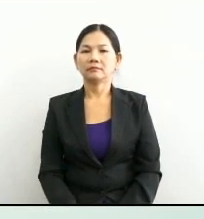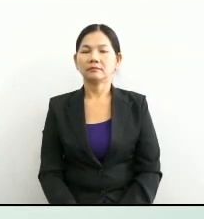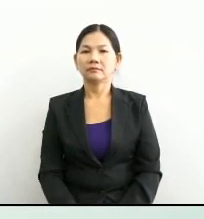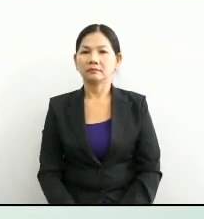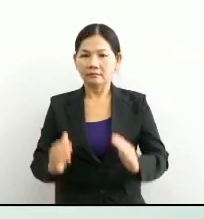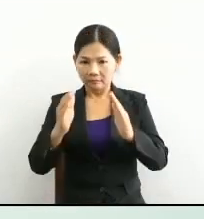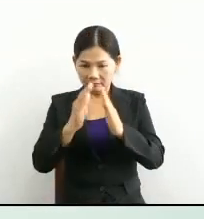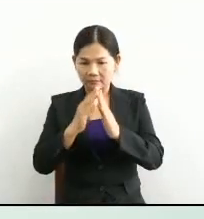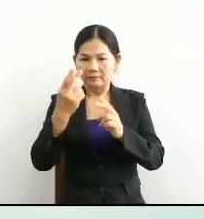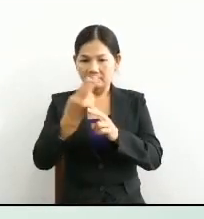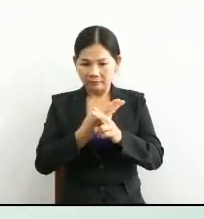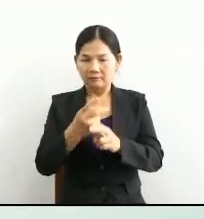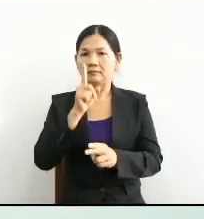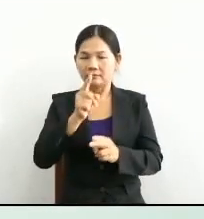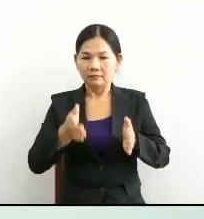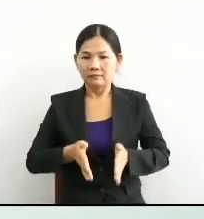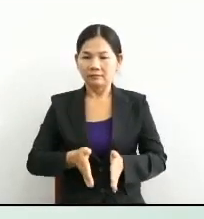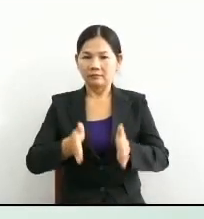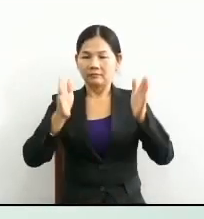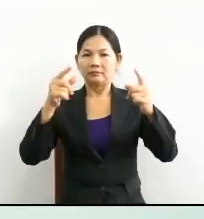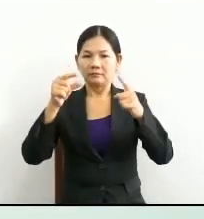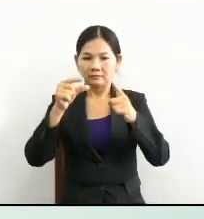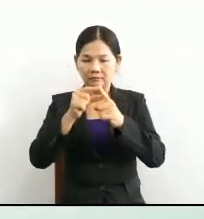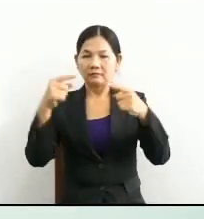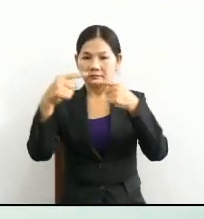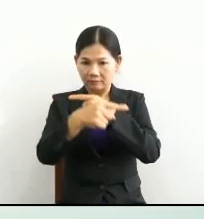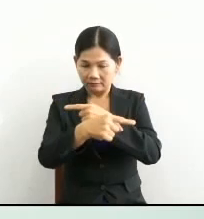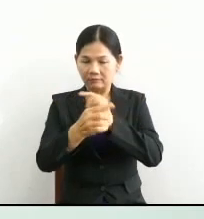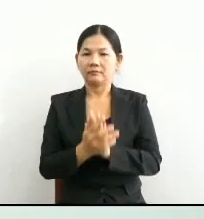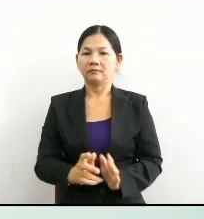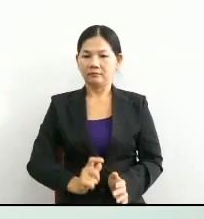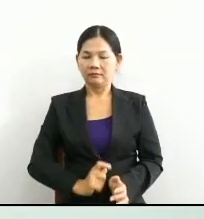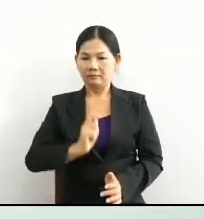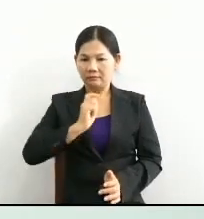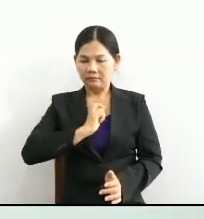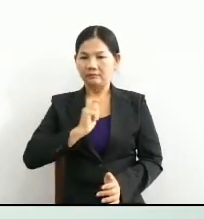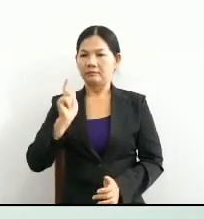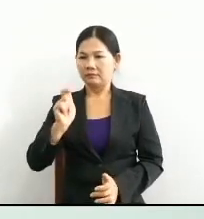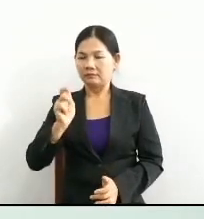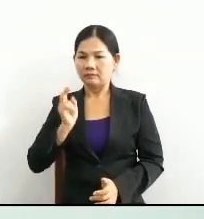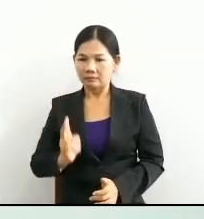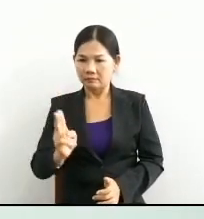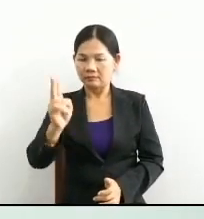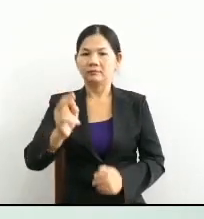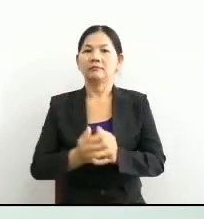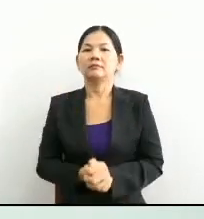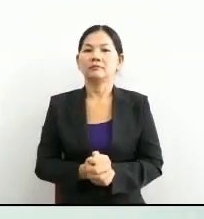cái cặp cho tí mũi chỗ đó bạn để xem nâng pía rúa rồi ha